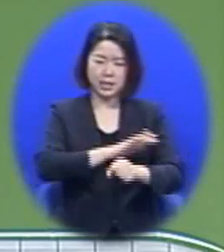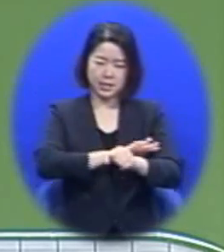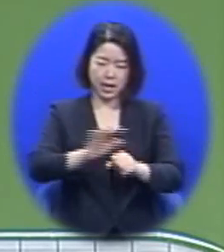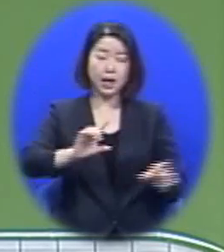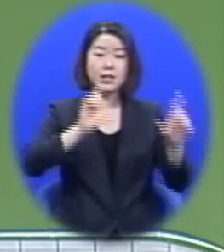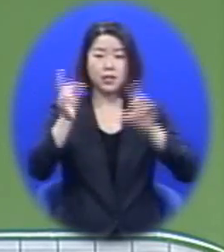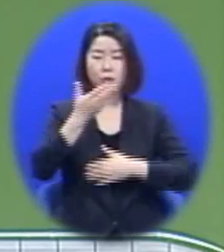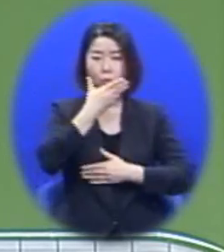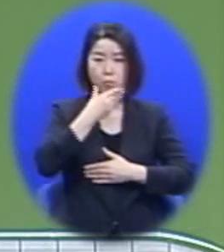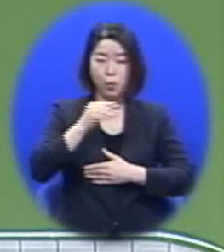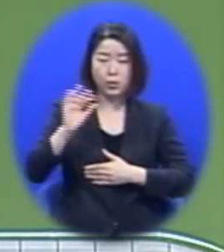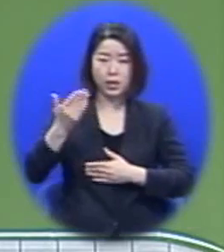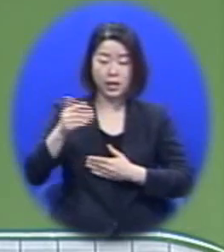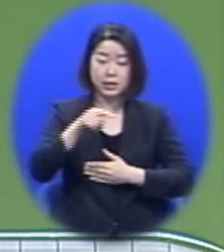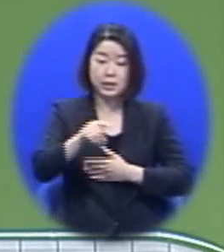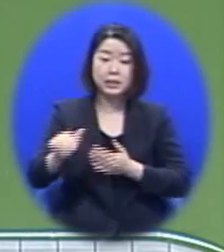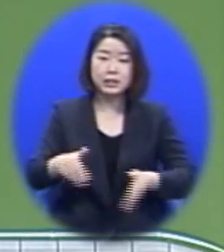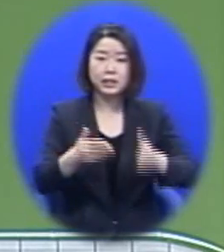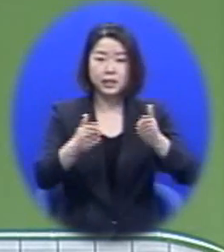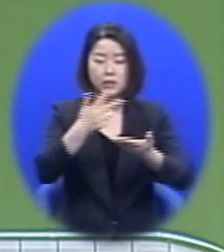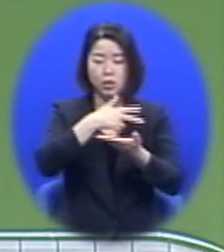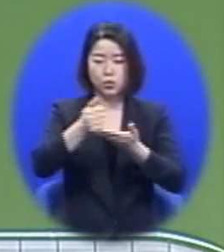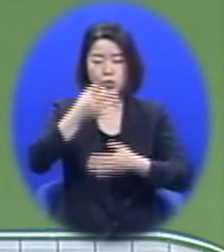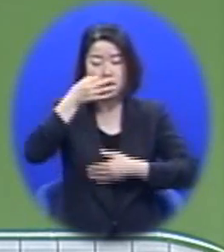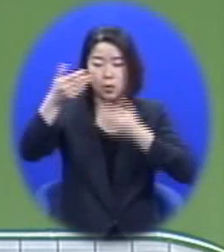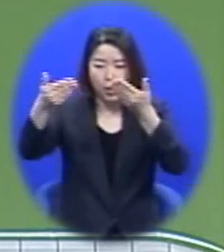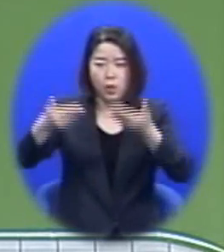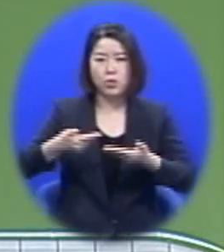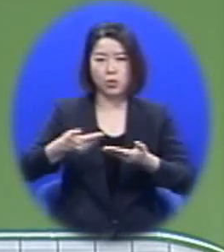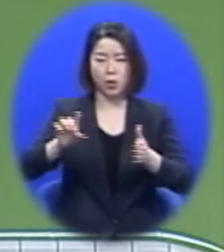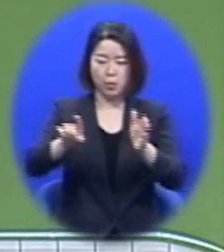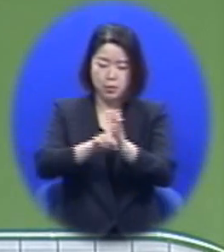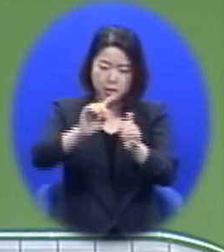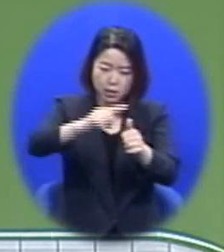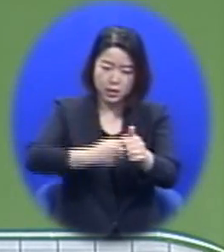길을 주님이 보여주십니다. 믿어지게 하십니다.